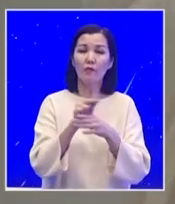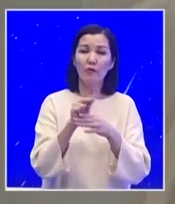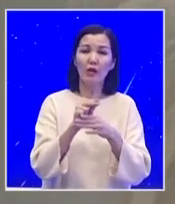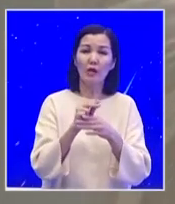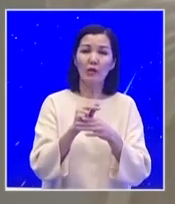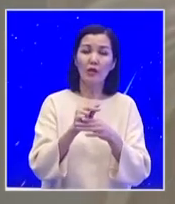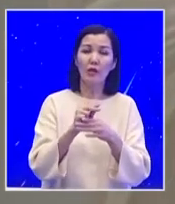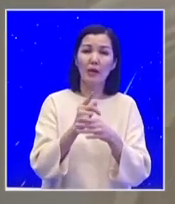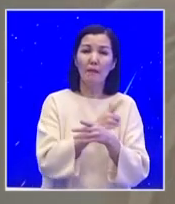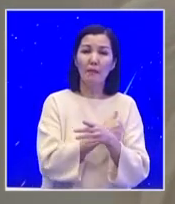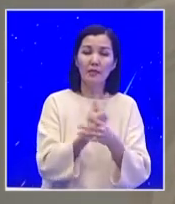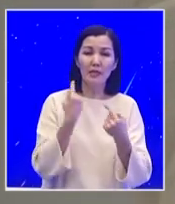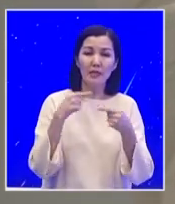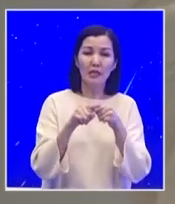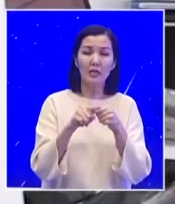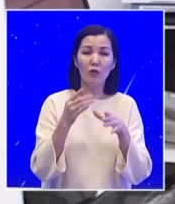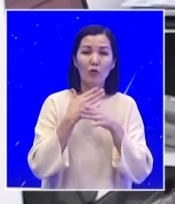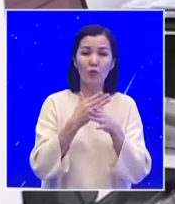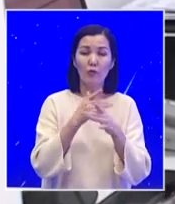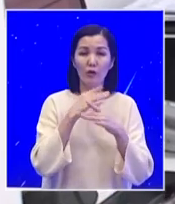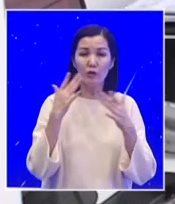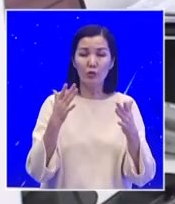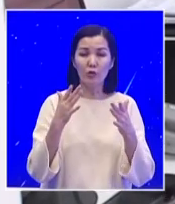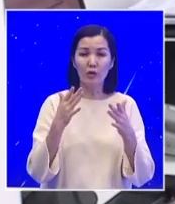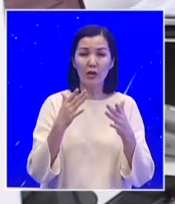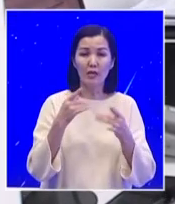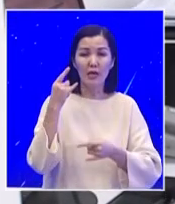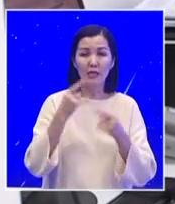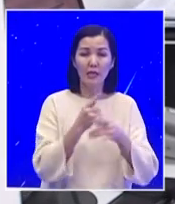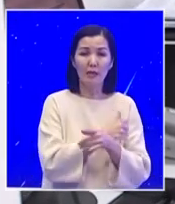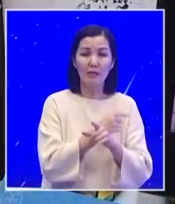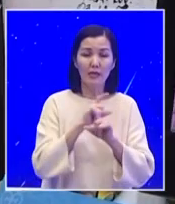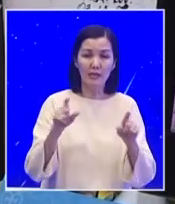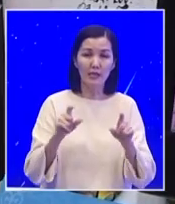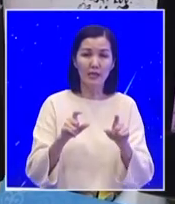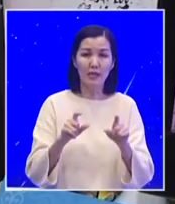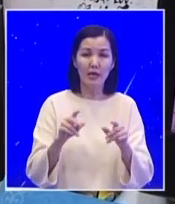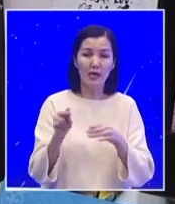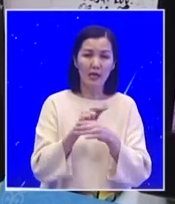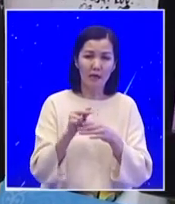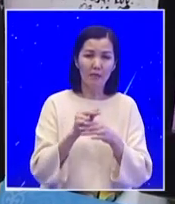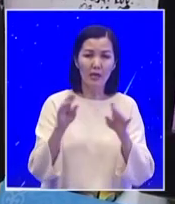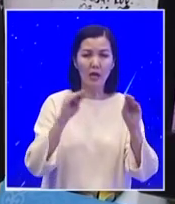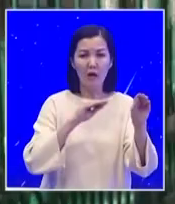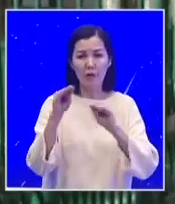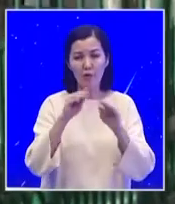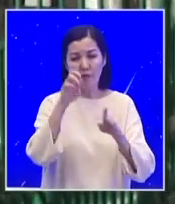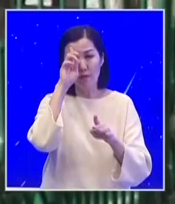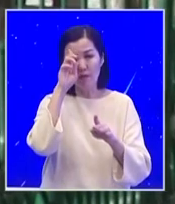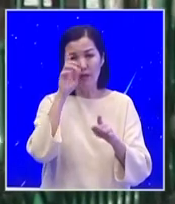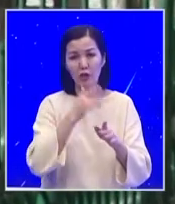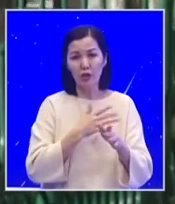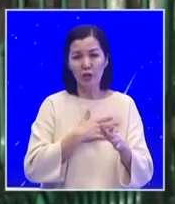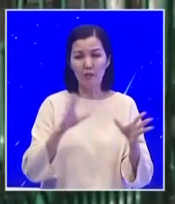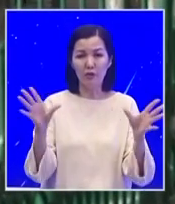зор. Аймақ медицинасына цифрлы маммография, телемедицина және стационарлы рентген сынды қондырғылар мемлекеттік жекеменшік